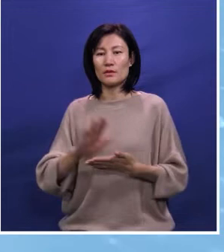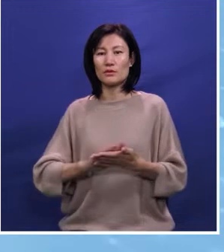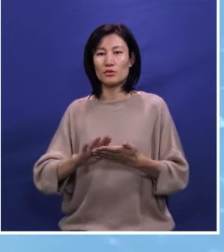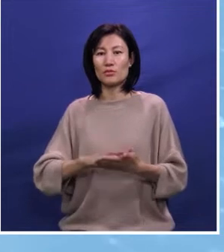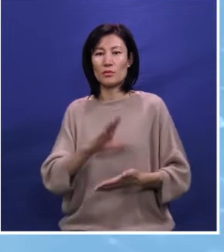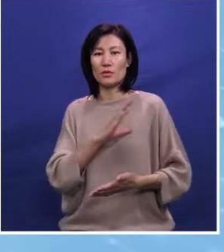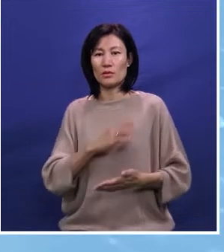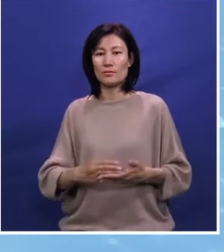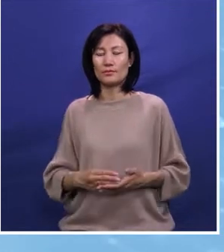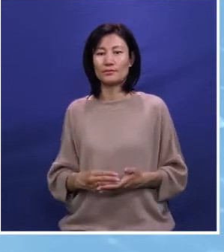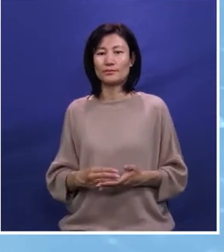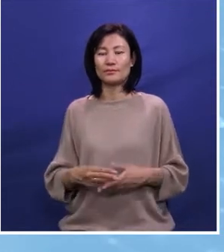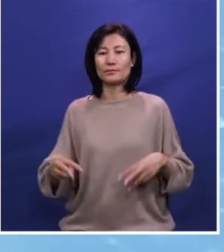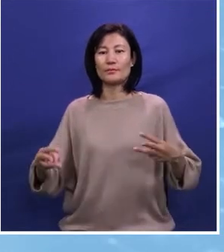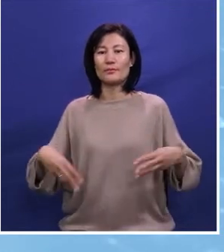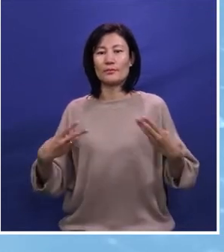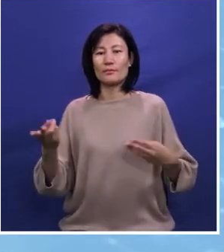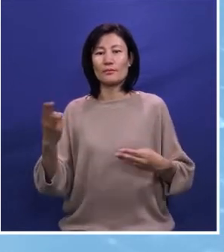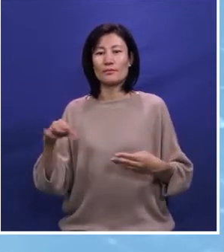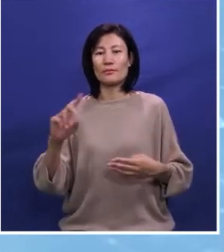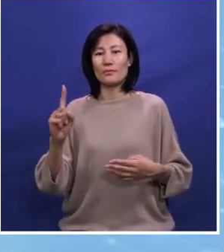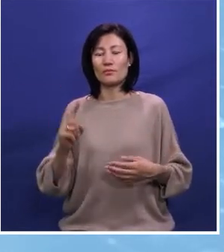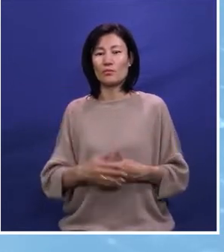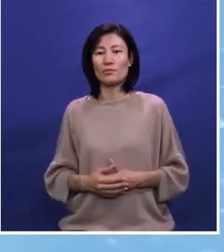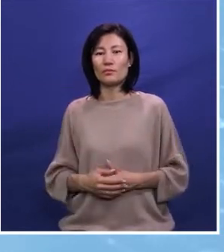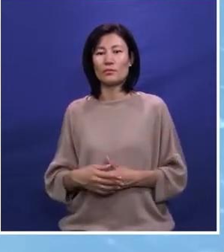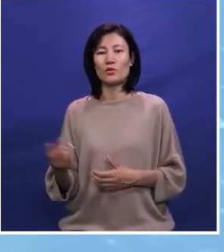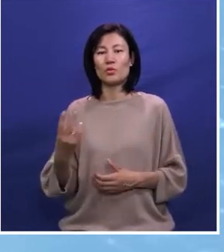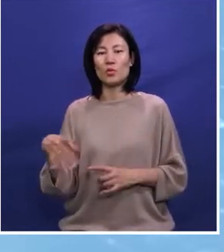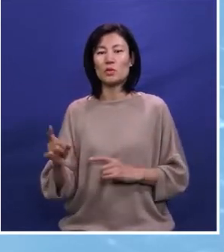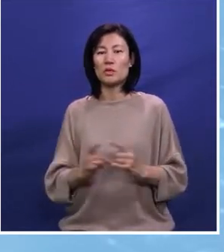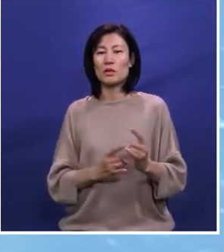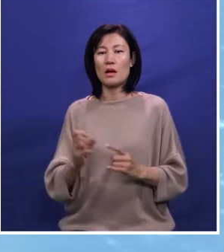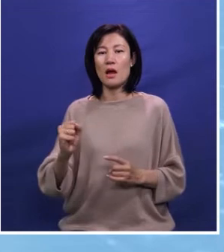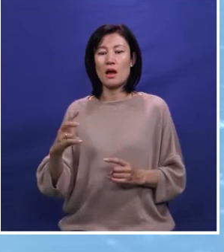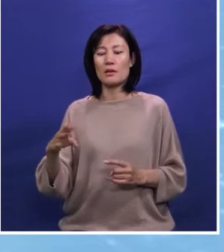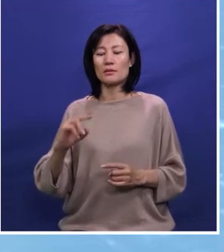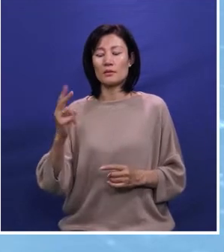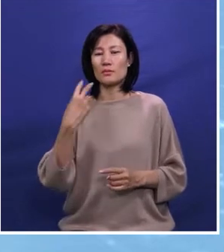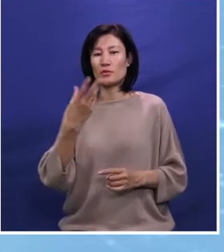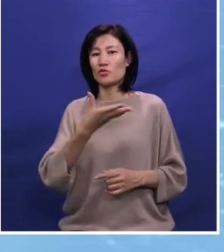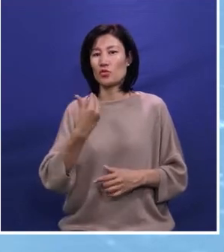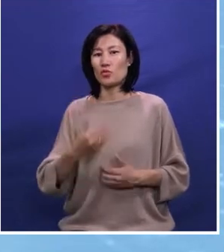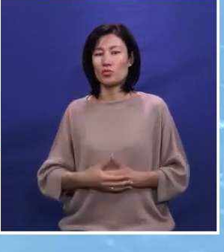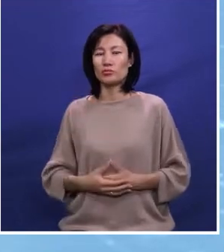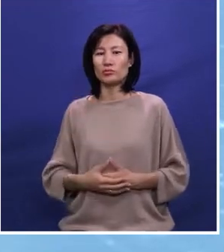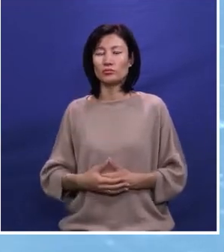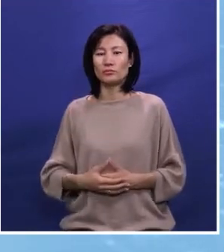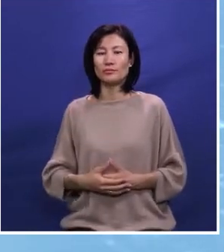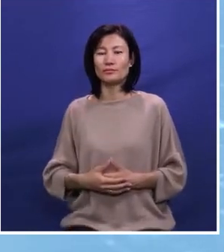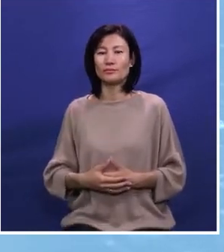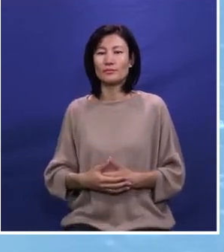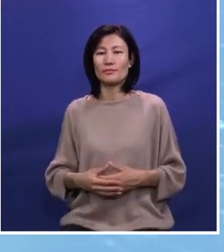үшін дезрастворды қорғау болу керек. Дезрастворын заты болу керек. Бұл жерде тек қана сол нәрсені көрсете алмады бұл кісілер бізге.